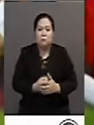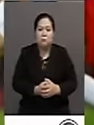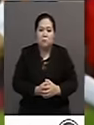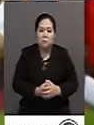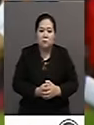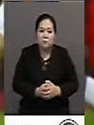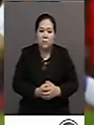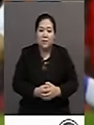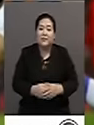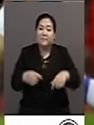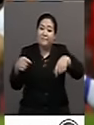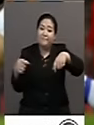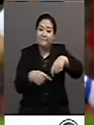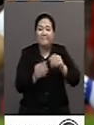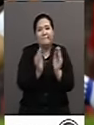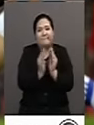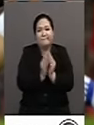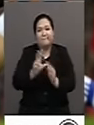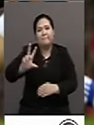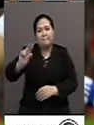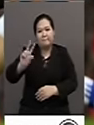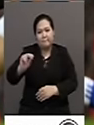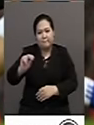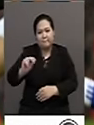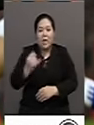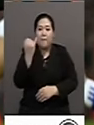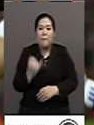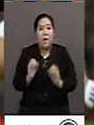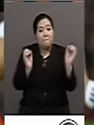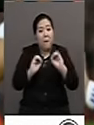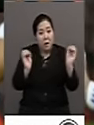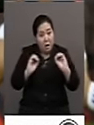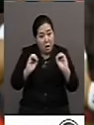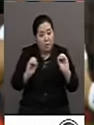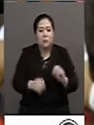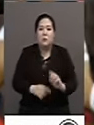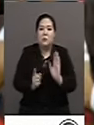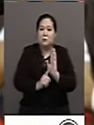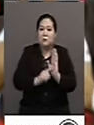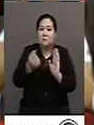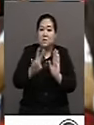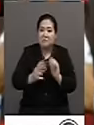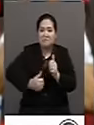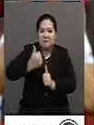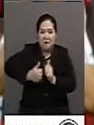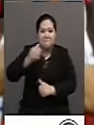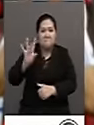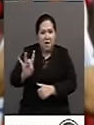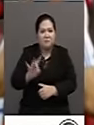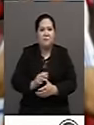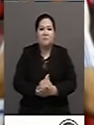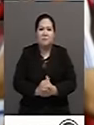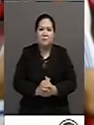านะครับเก็บ30คะแนนพร้อมกับสถิติไม่แพ้ใครในลีกมา11นัดติดต่อกันชนะไปถึง8นัดนะครับอยู่ต